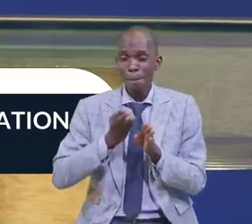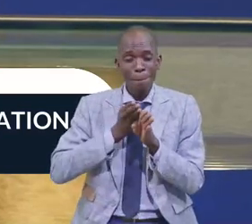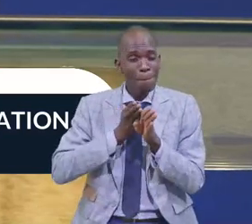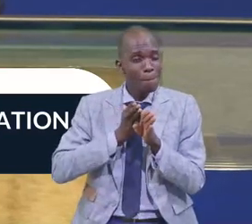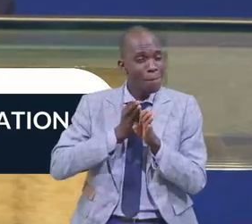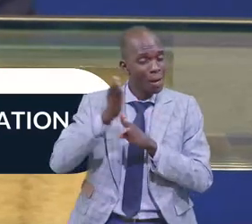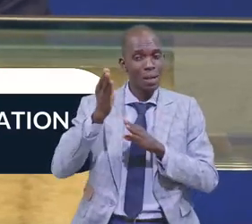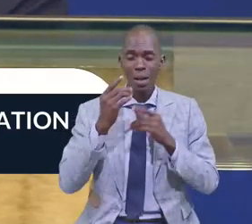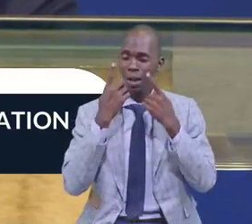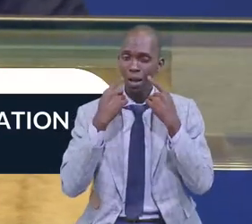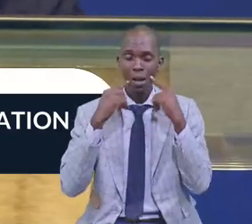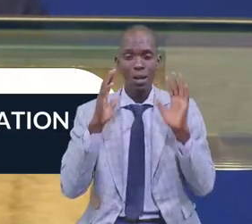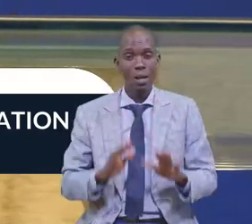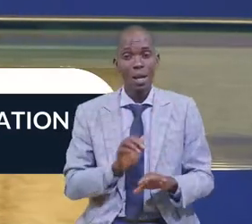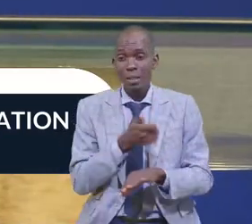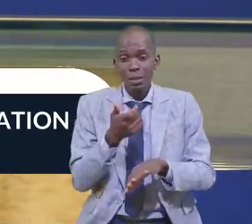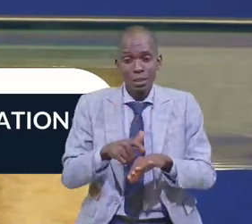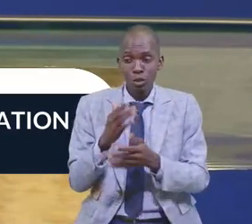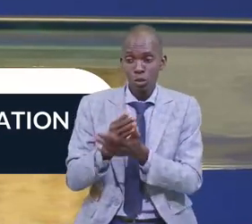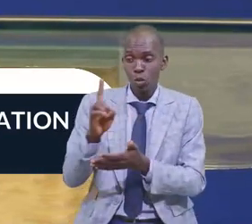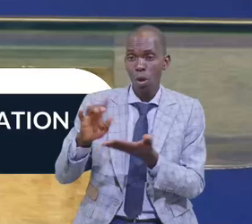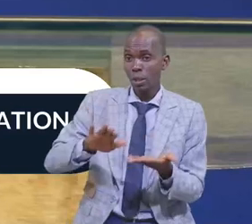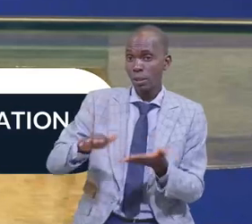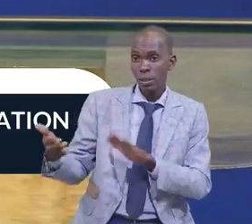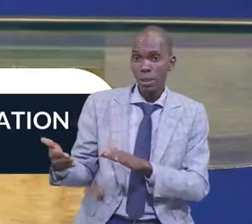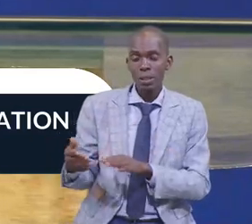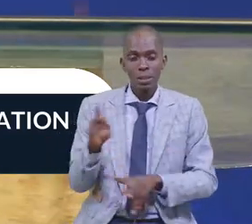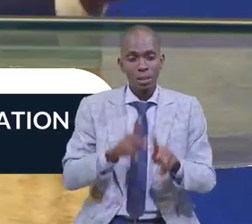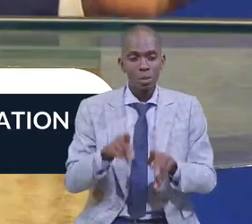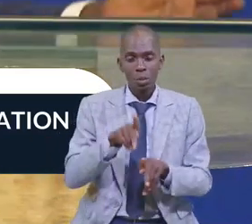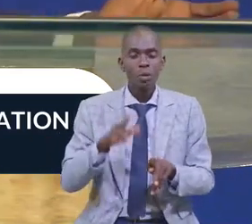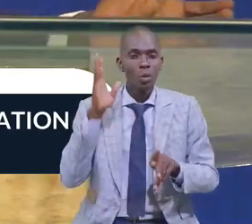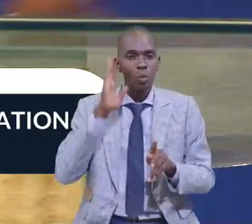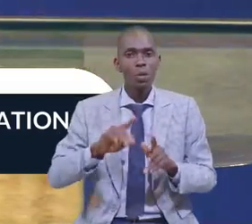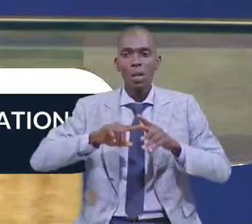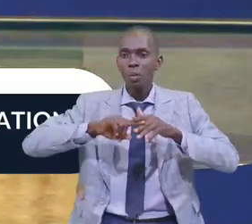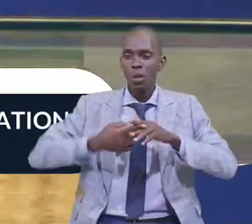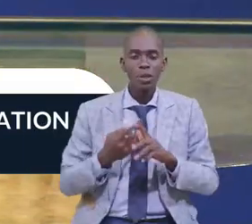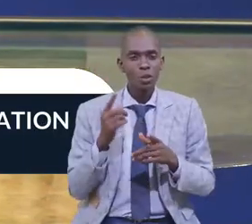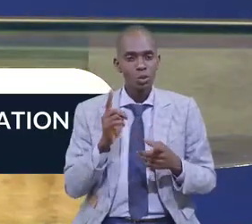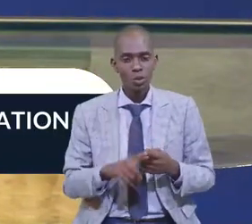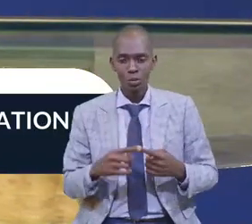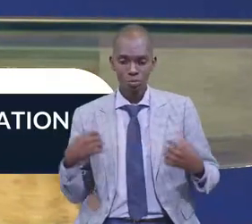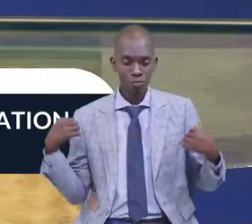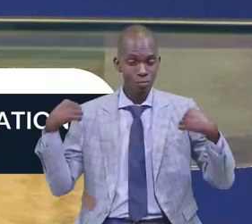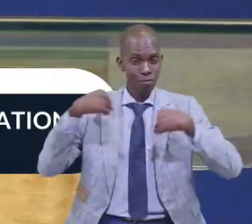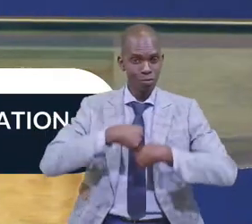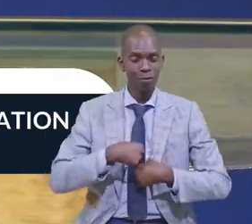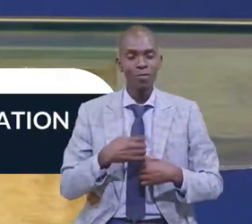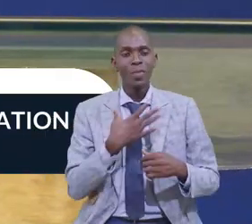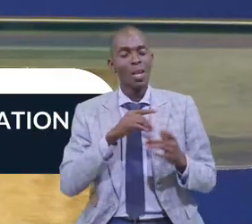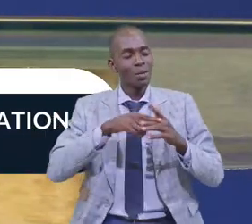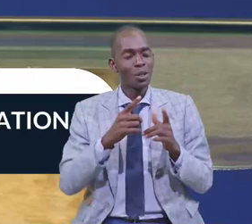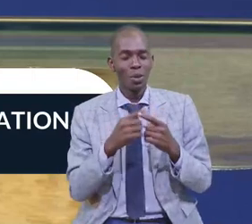Il y a des professionnels, parce que dès que quelqu'un meurt, ouais, ils vont porter des habits